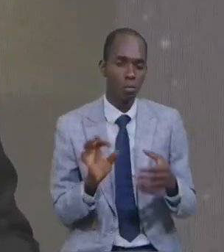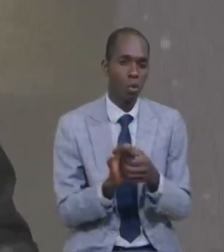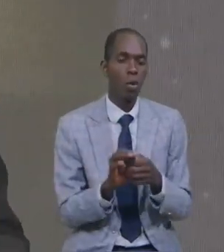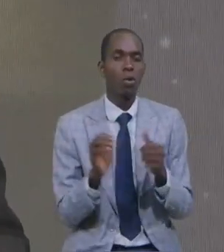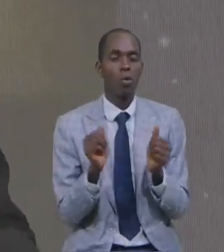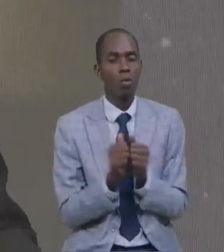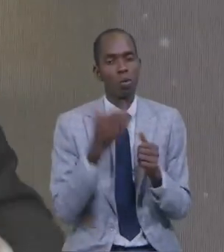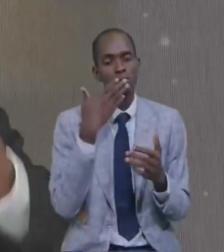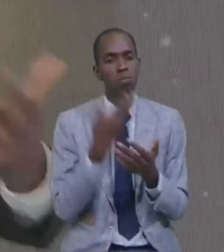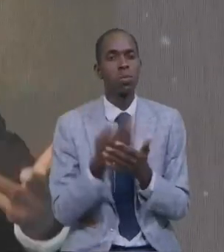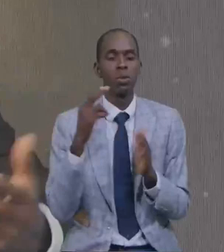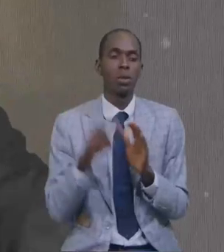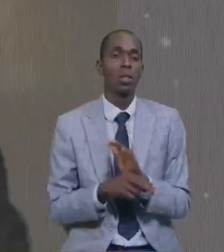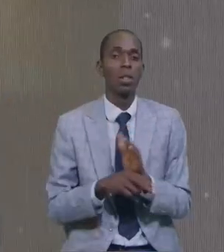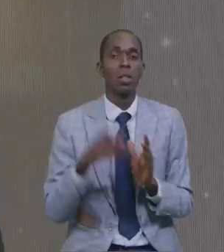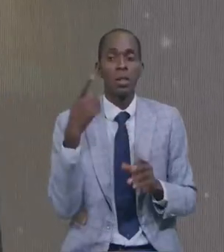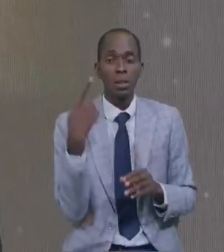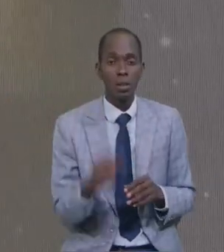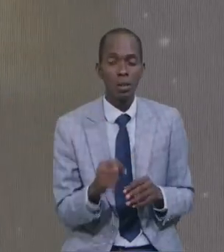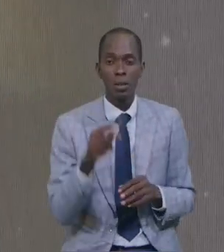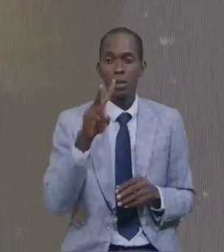Ta vie maintenant